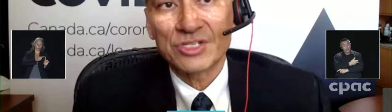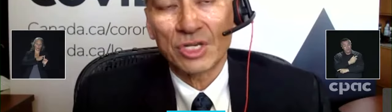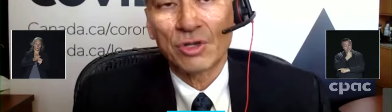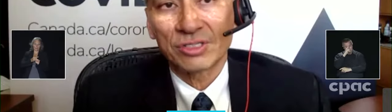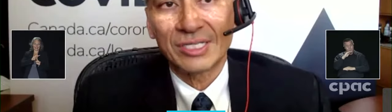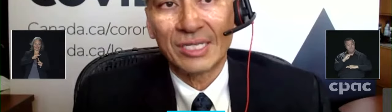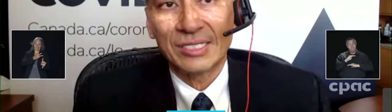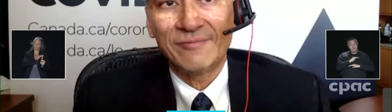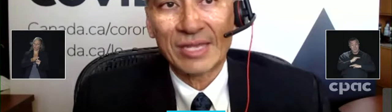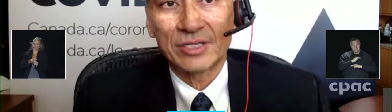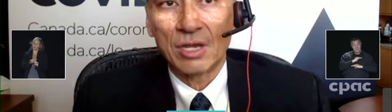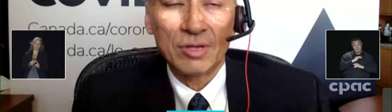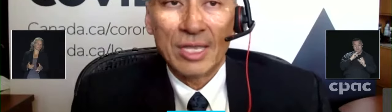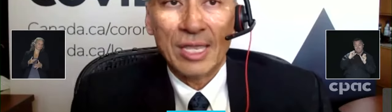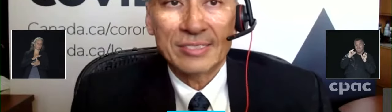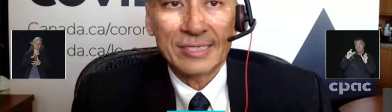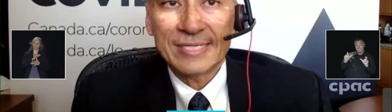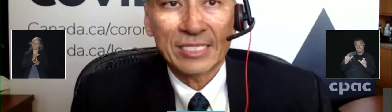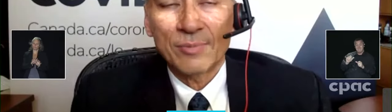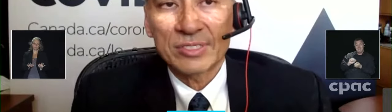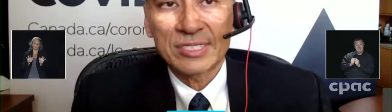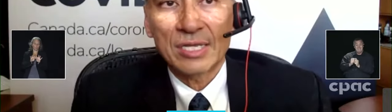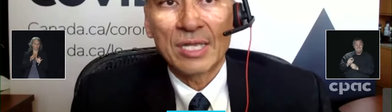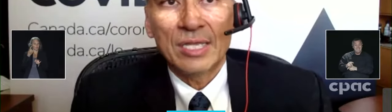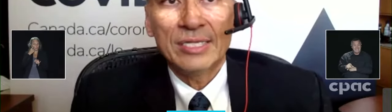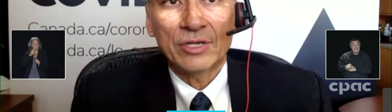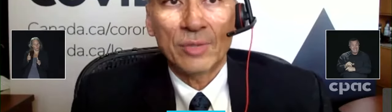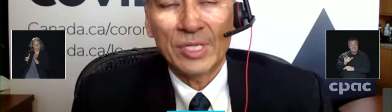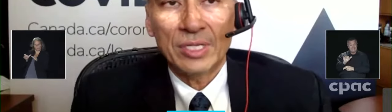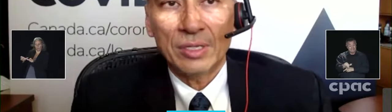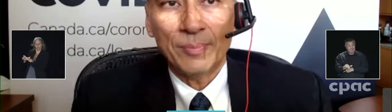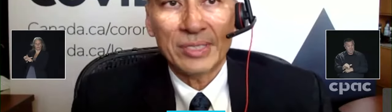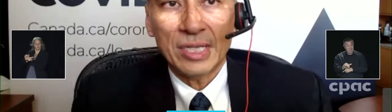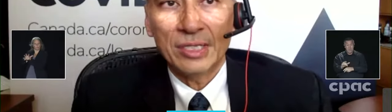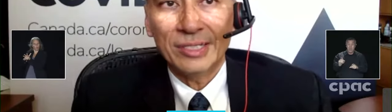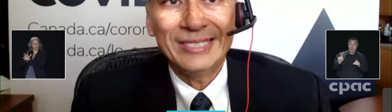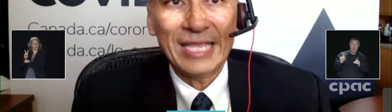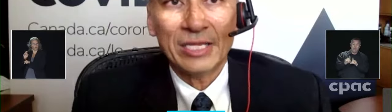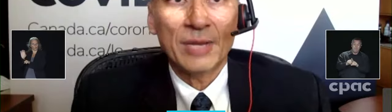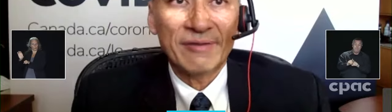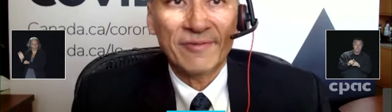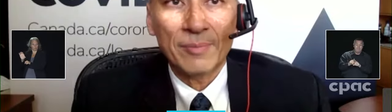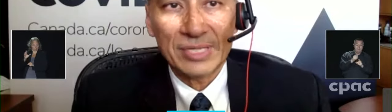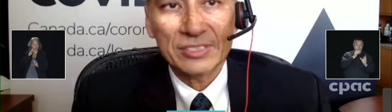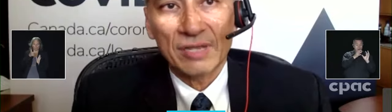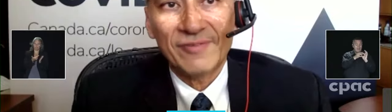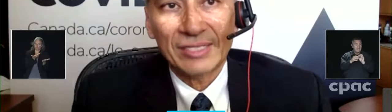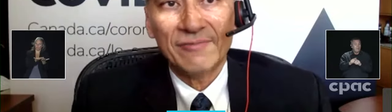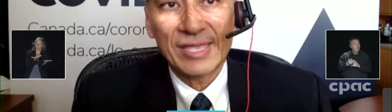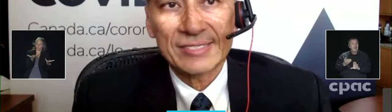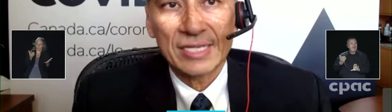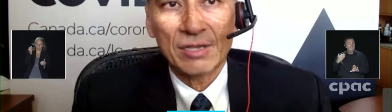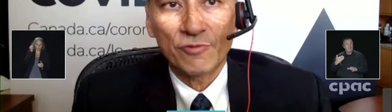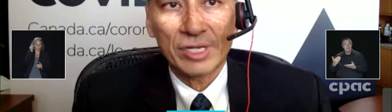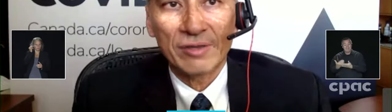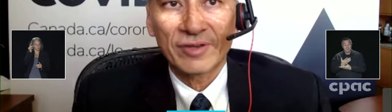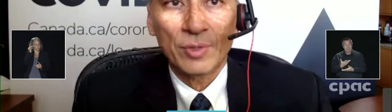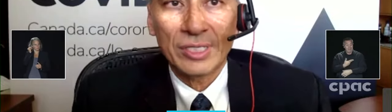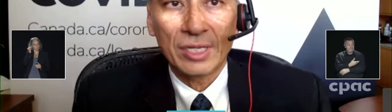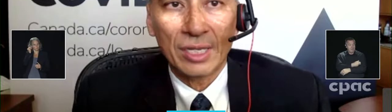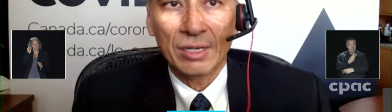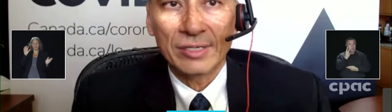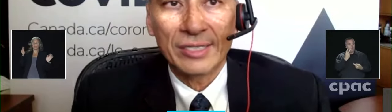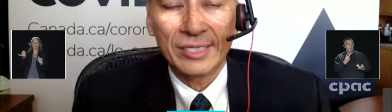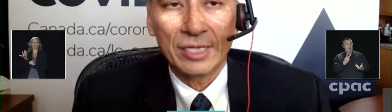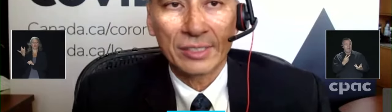se protéger contre les variants. Et c'est exactement ça. Il y a comme pas un lien comme avant parce qu'avec les vaccins, on voit que